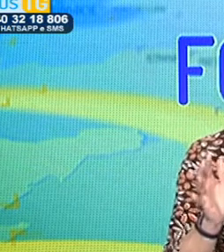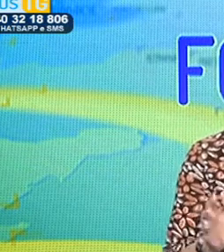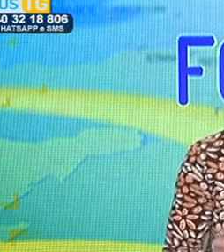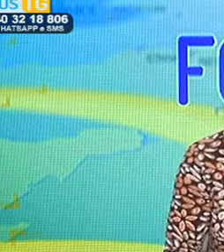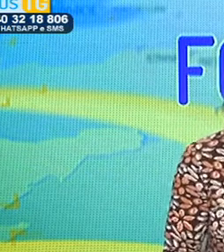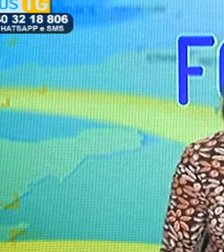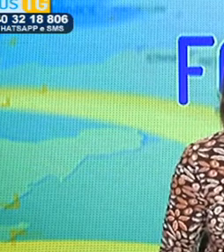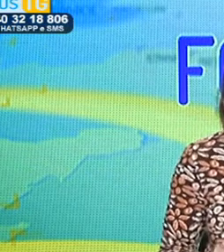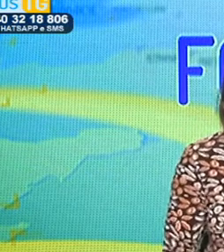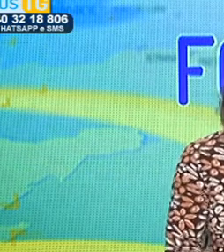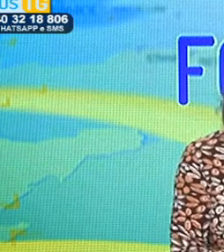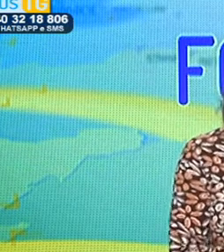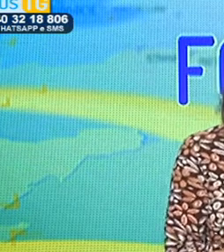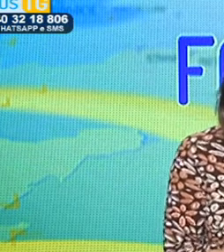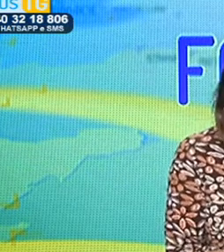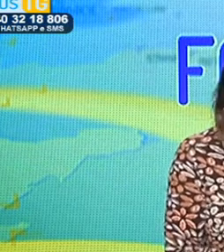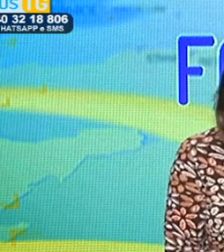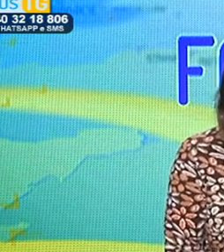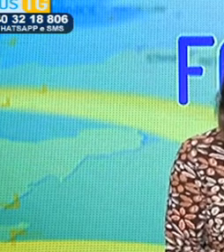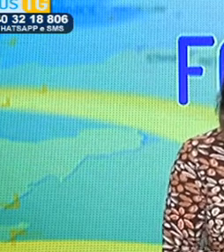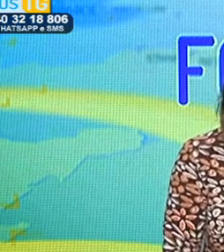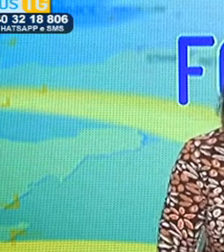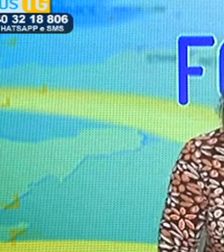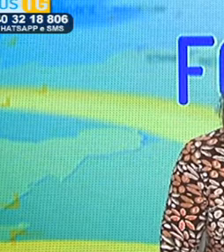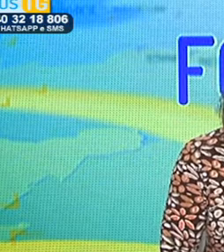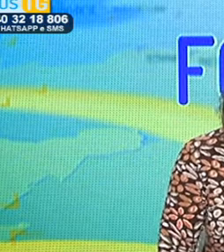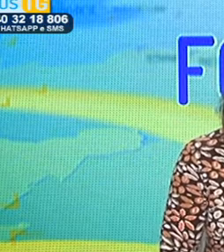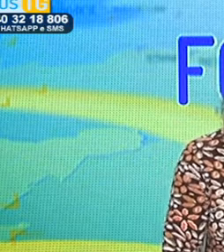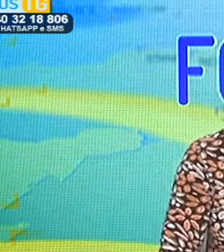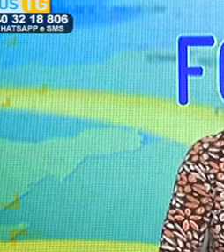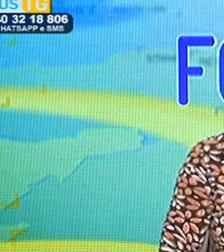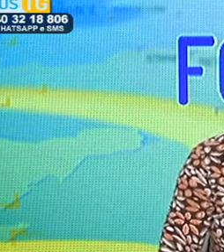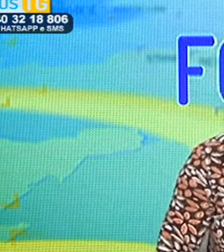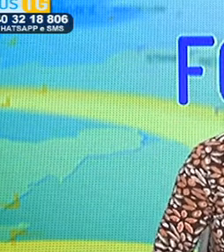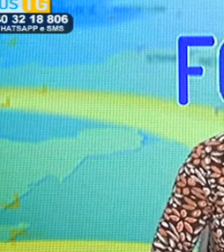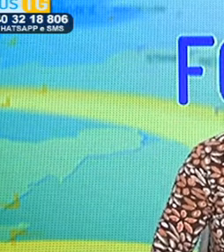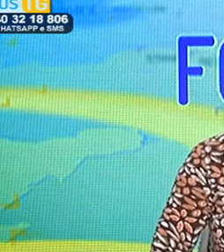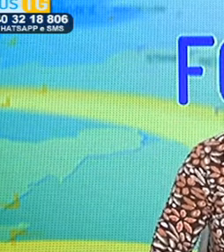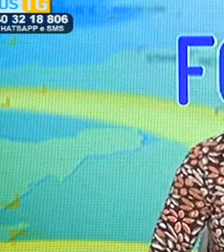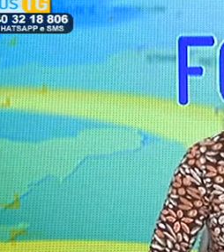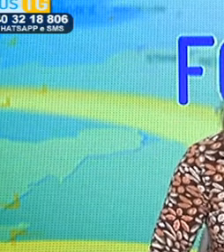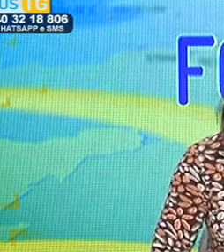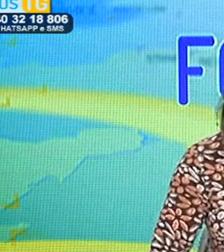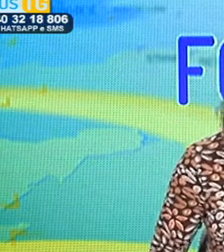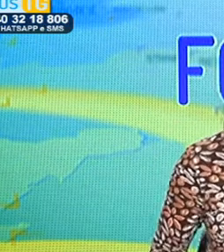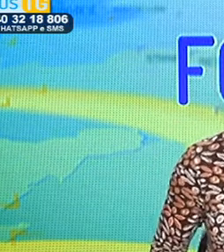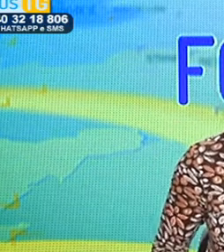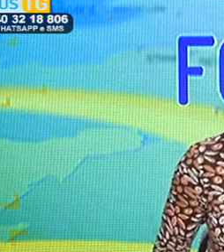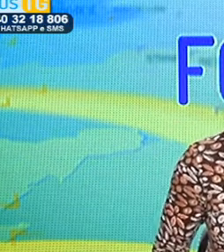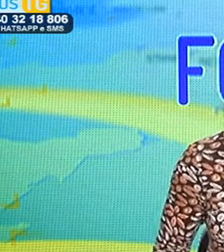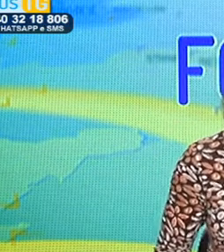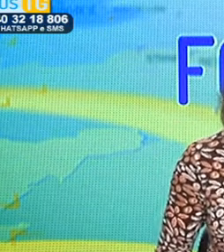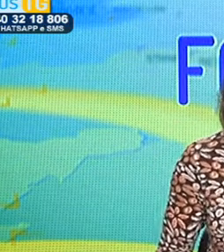parlando proprio di questioni che riguardano la Regione, la Giunta regionale del Veneto ha approvato la delibera che era stata